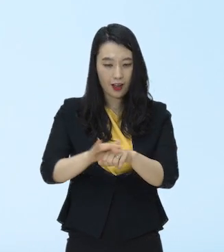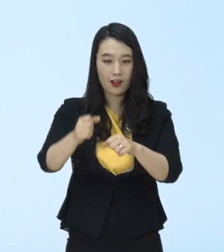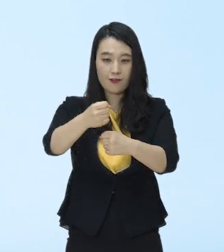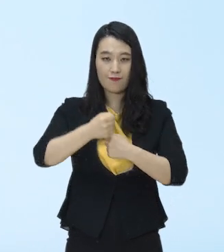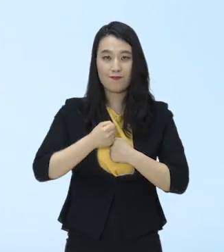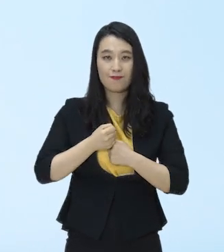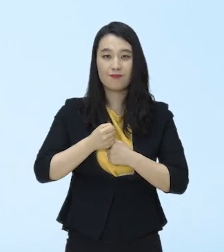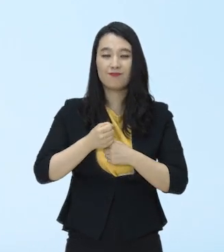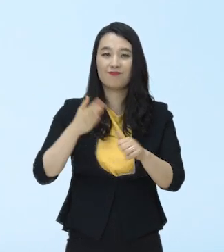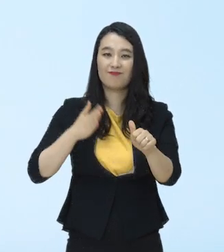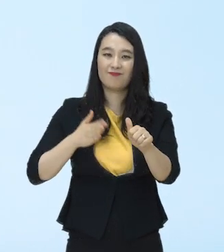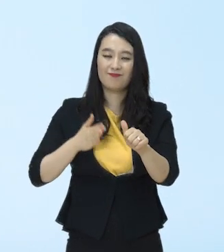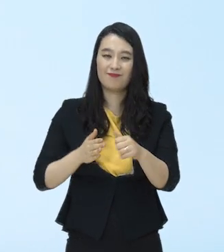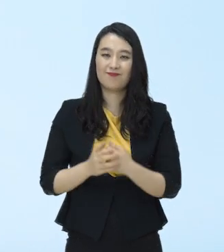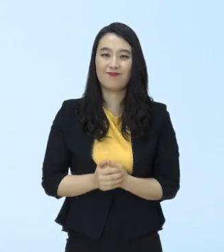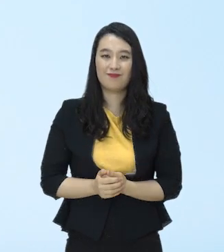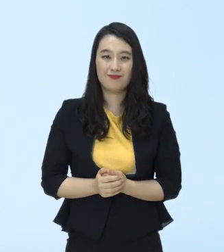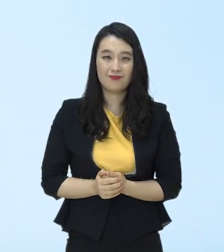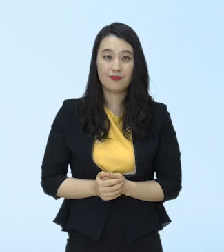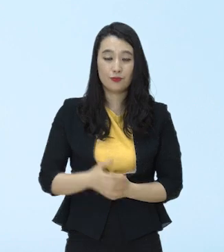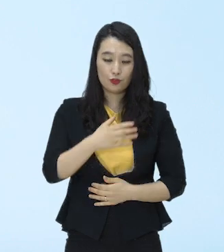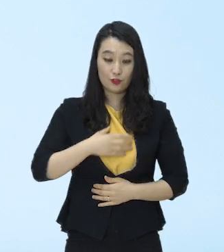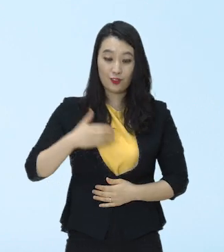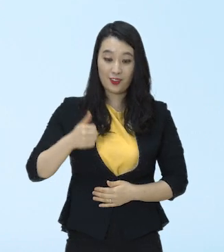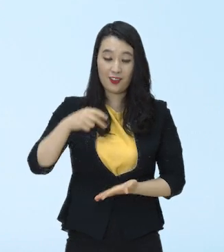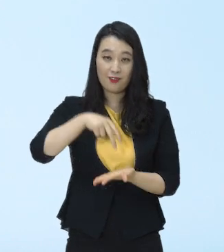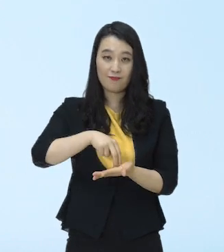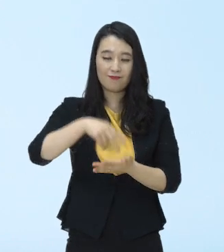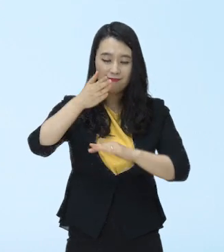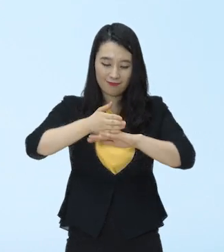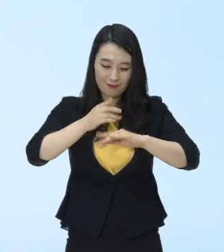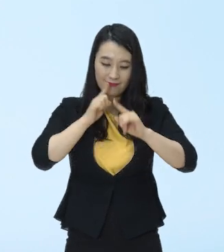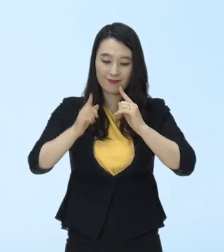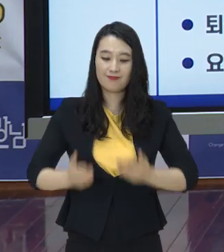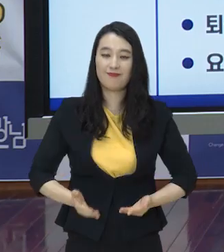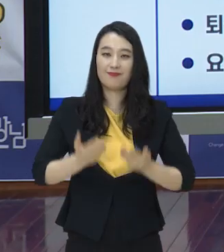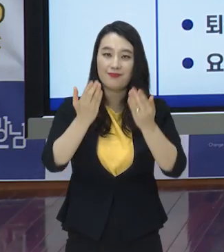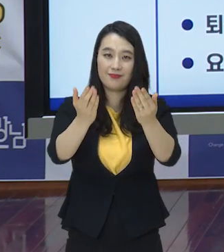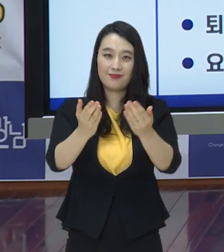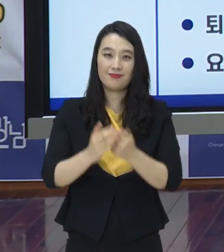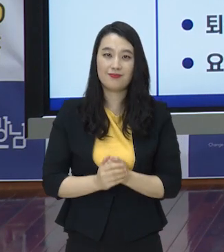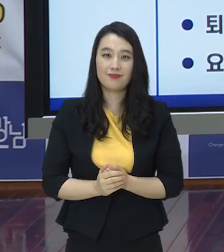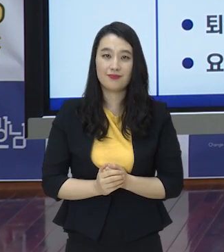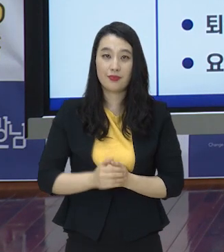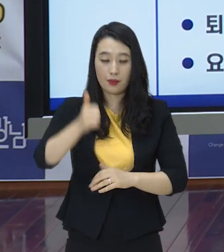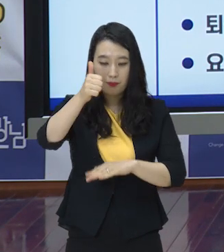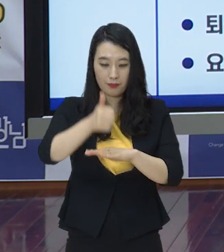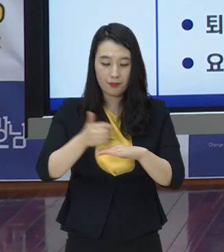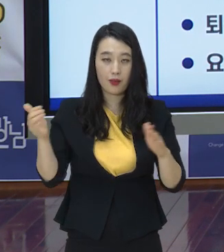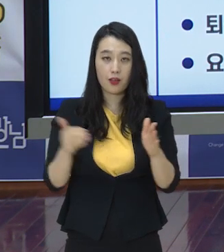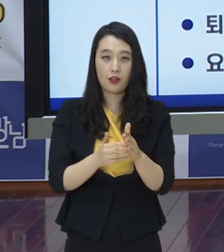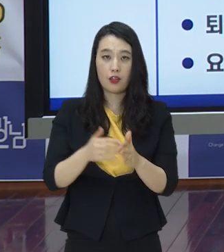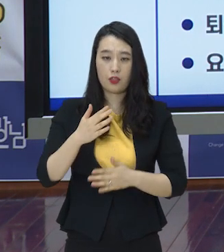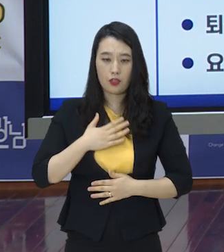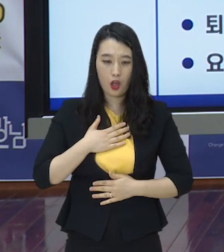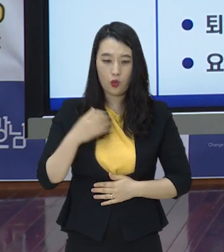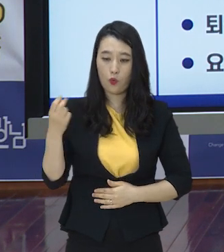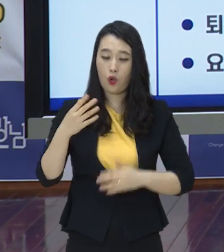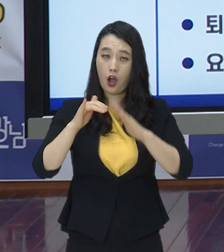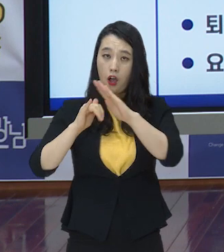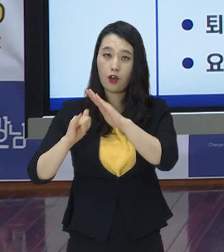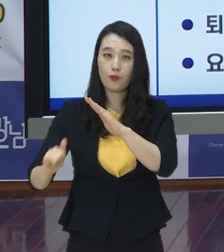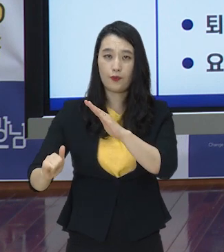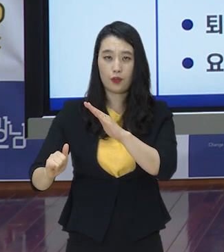계십니다. 구청장으로서 깊이 감사의 말씀을 올립니다. 마지막까지 나와 내 가족이